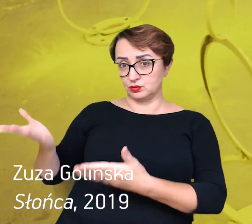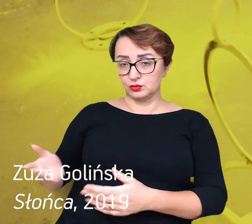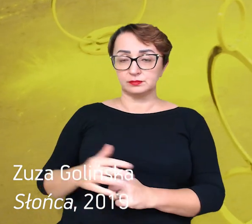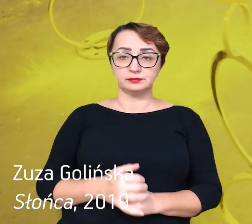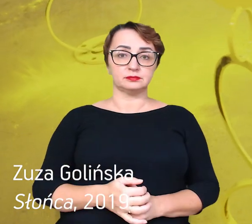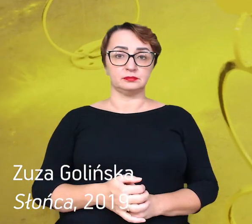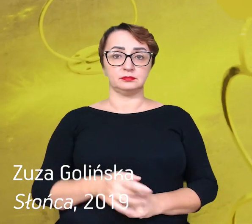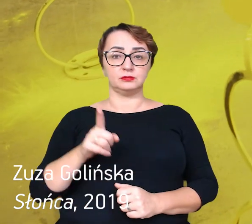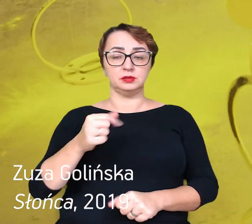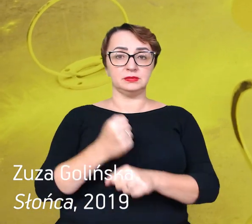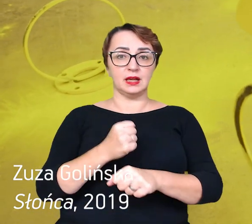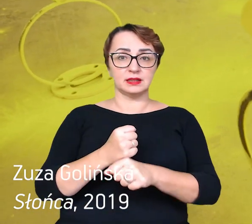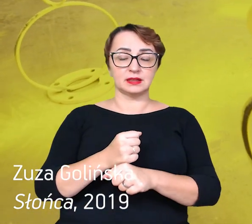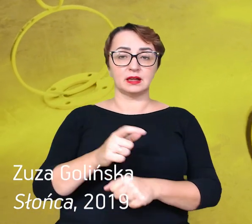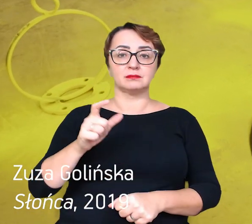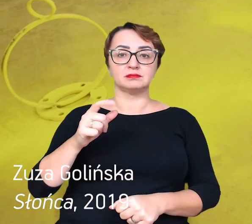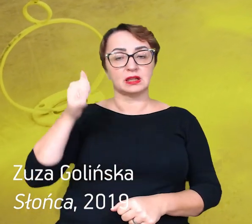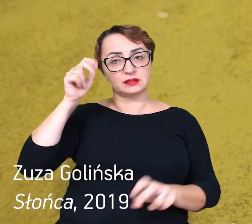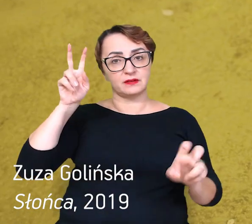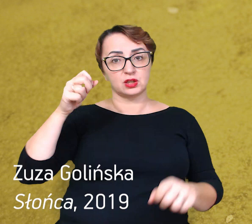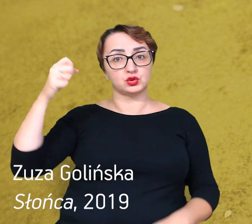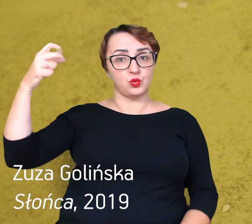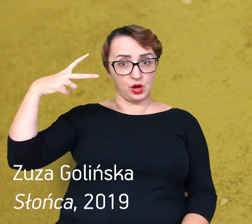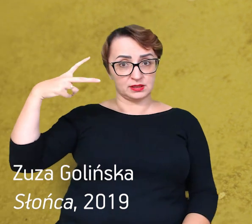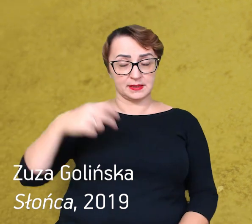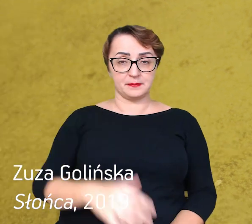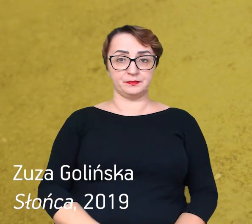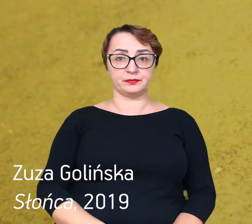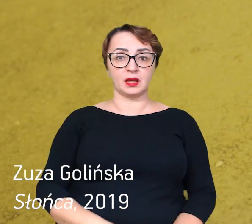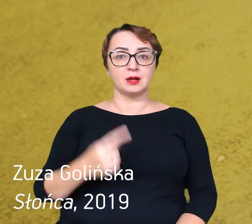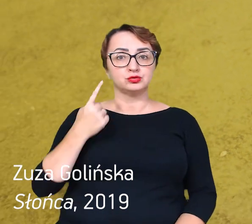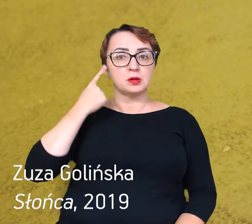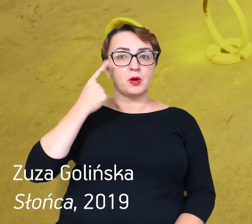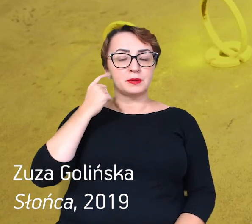praca Zuzy Golińskiej, Słońca. I ona przypomina taki pejzaż